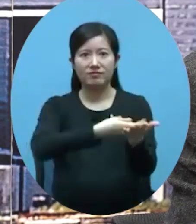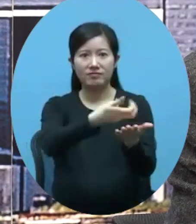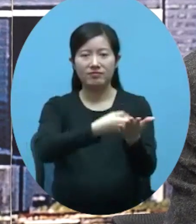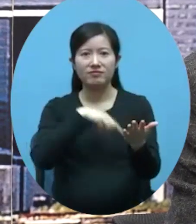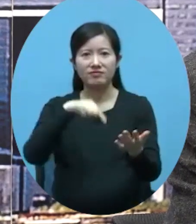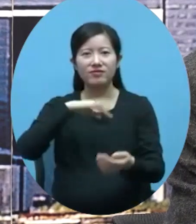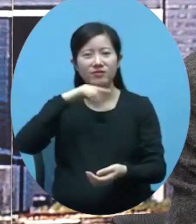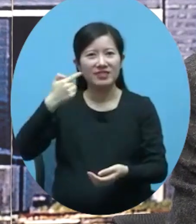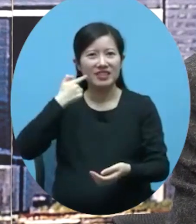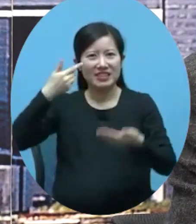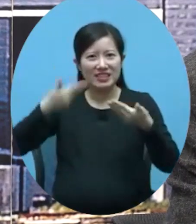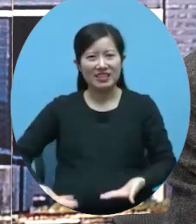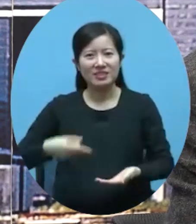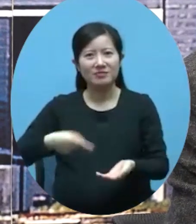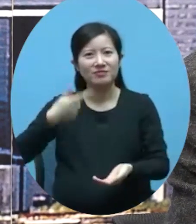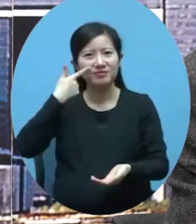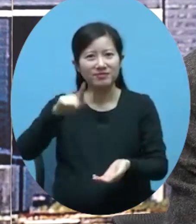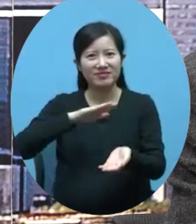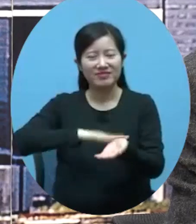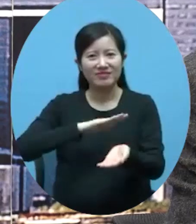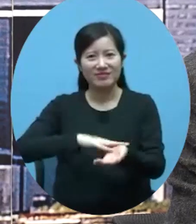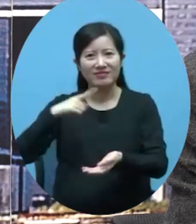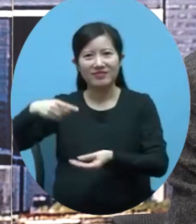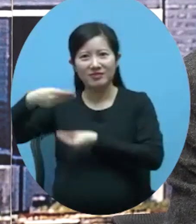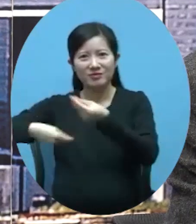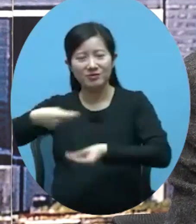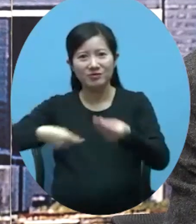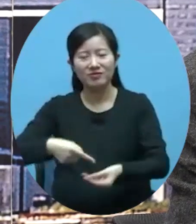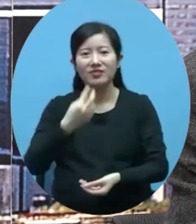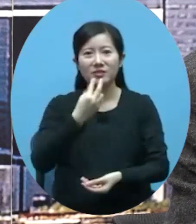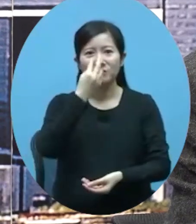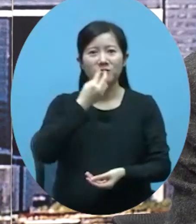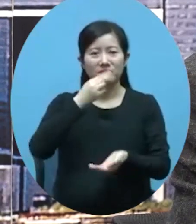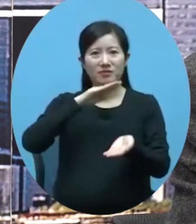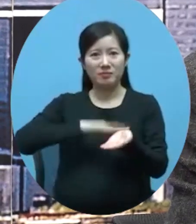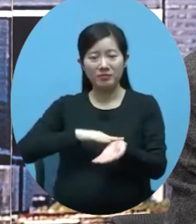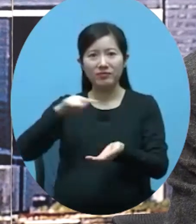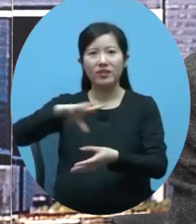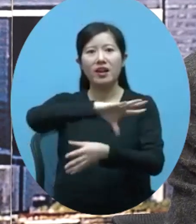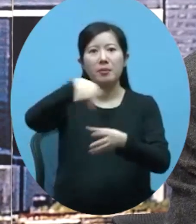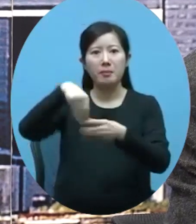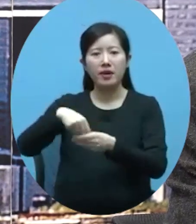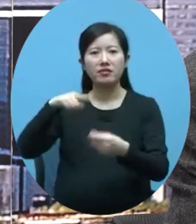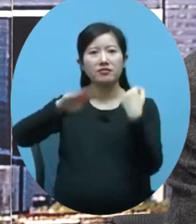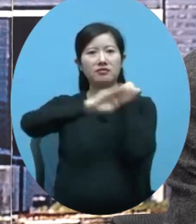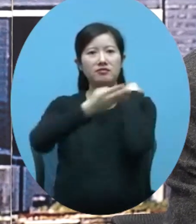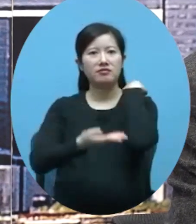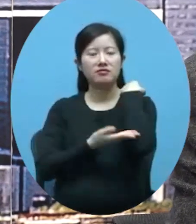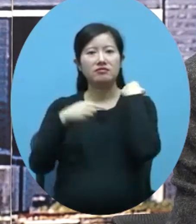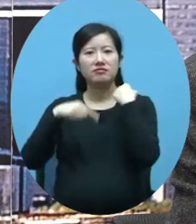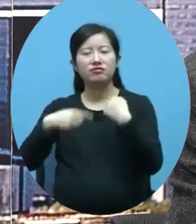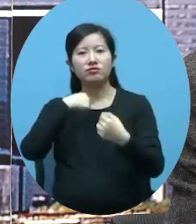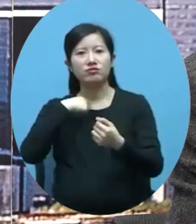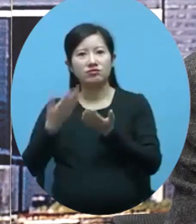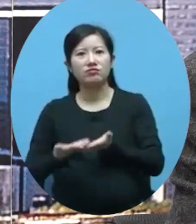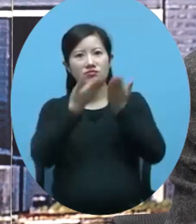重伸延传染性病原体呼吸系统病纳入为法定需要情报的传染